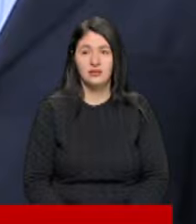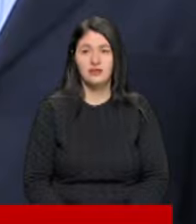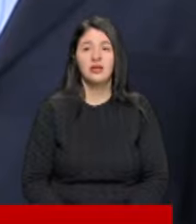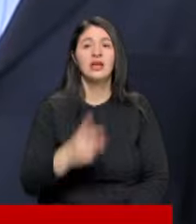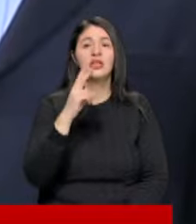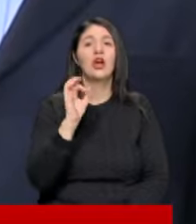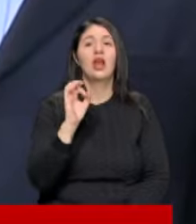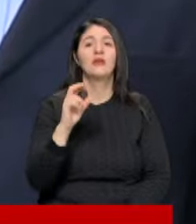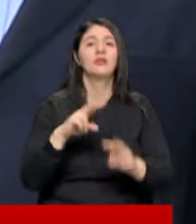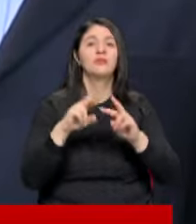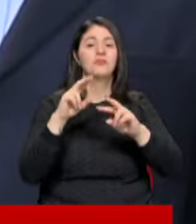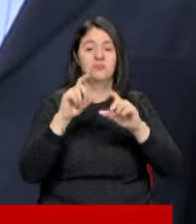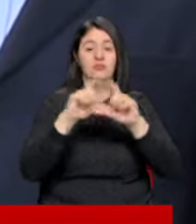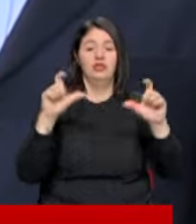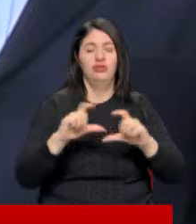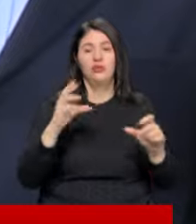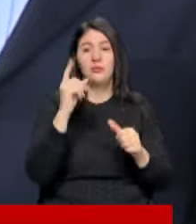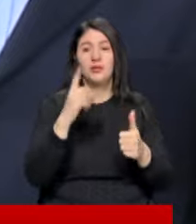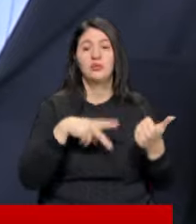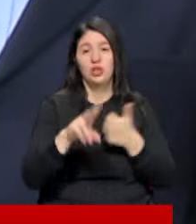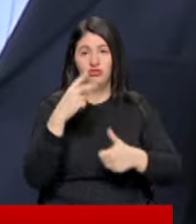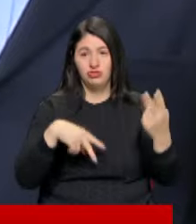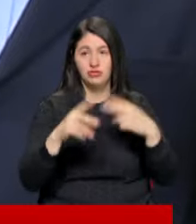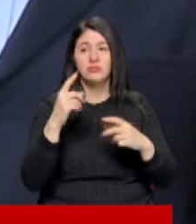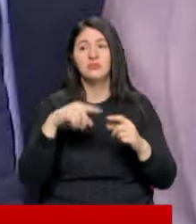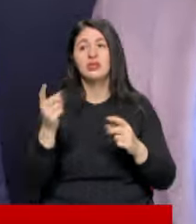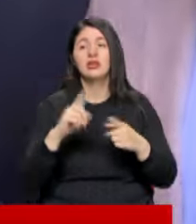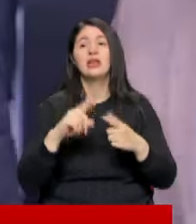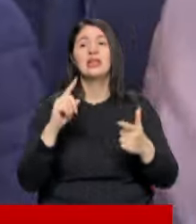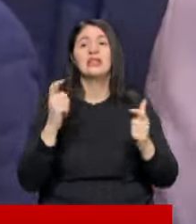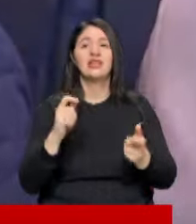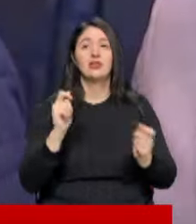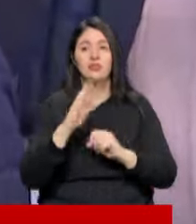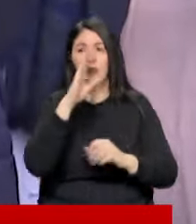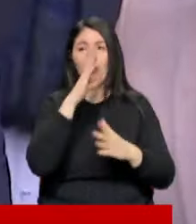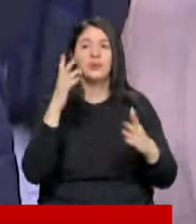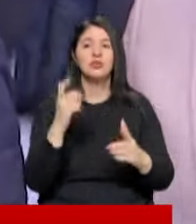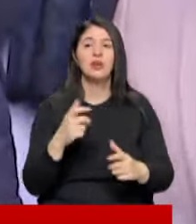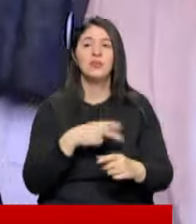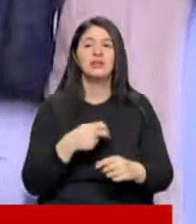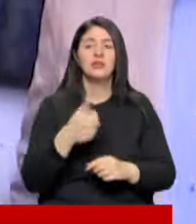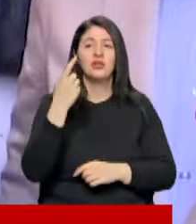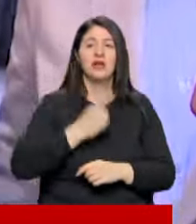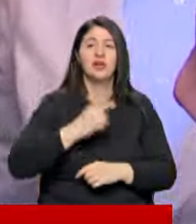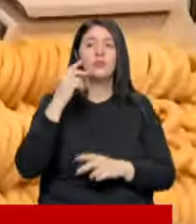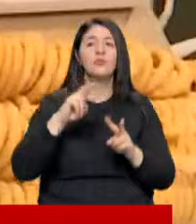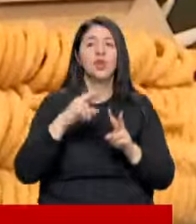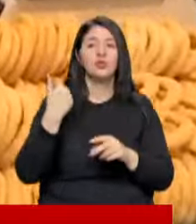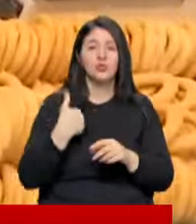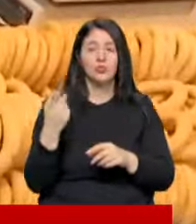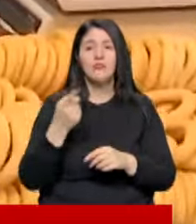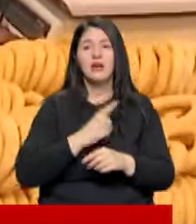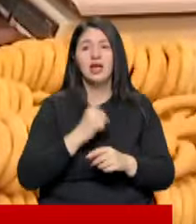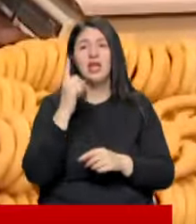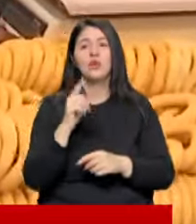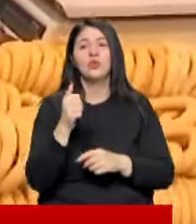İki önemli başlığımız olacak. Biri ulaşım, diğeri kentsel dönüşüm. AK Parti'nin İstanbul Büyükşehir Belediye Başkanı adayı Murat Kurum